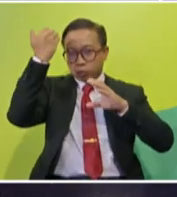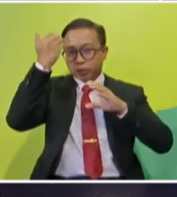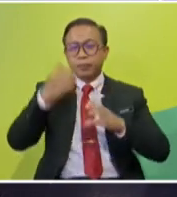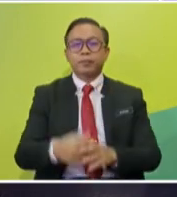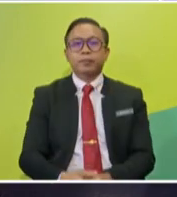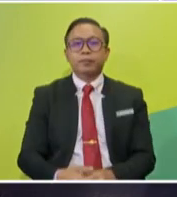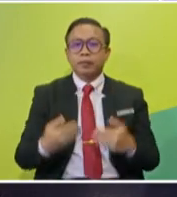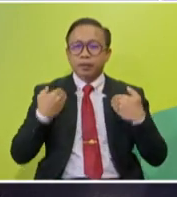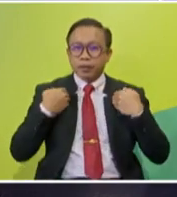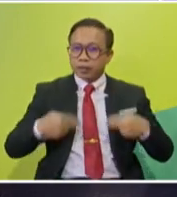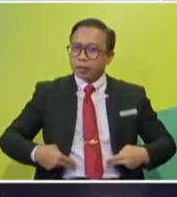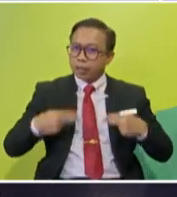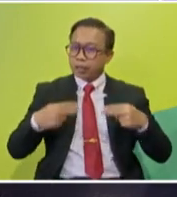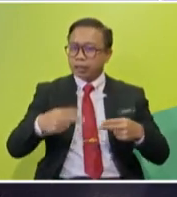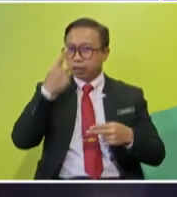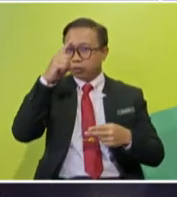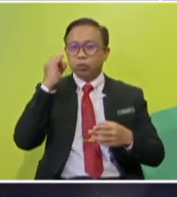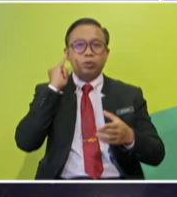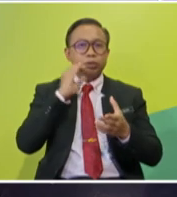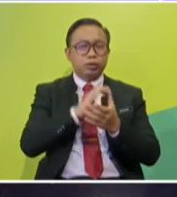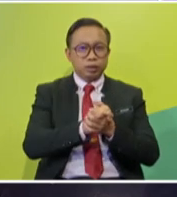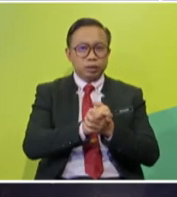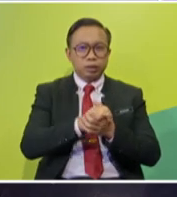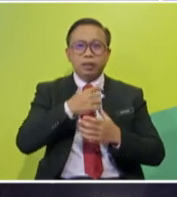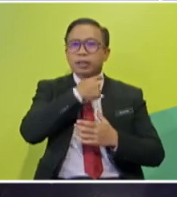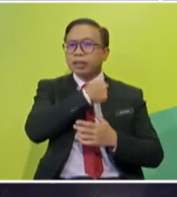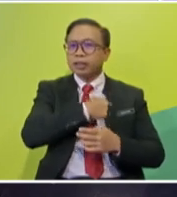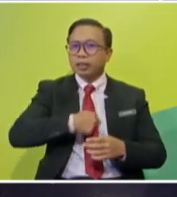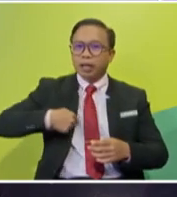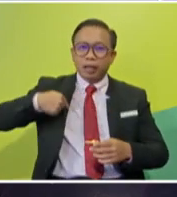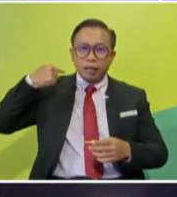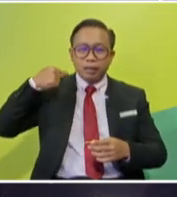hadiah untuk istri saya ya Iya rantai tapi